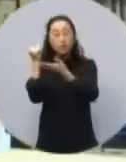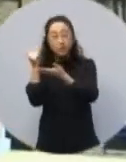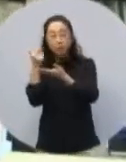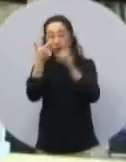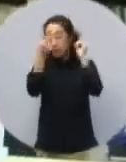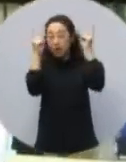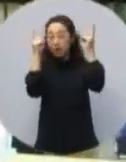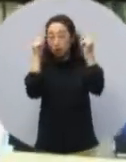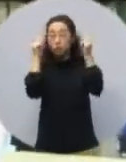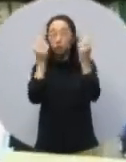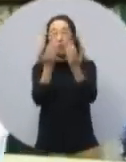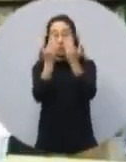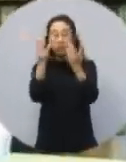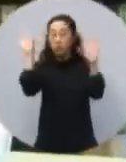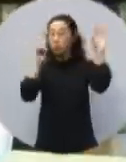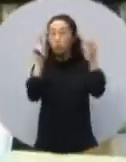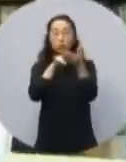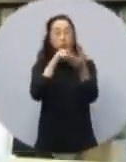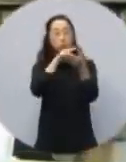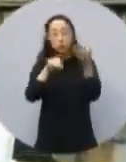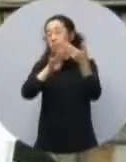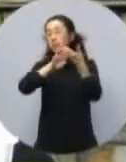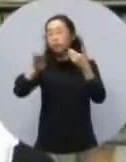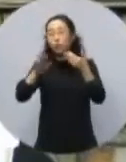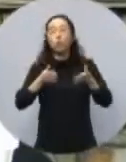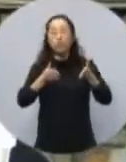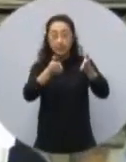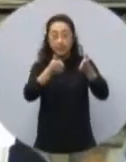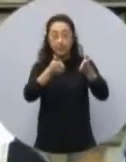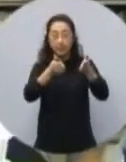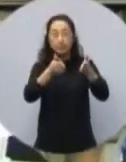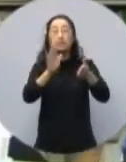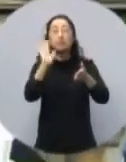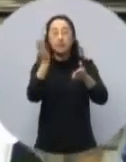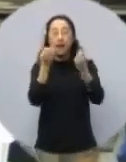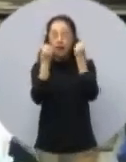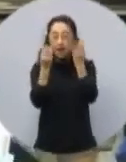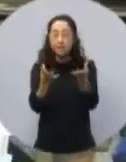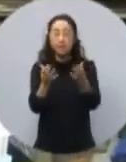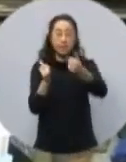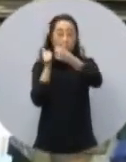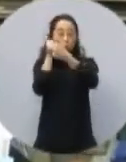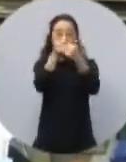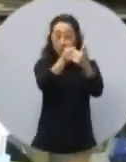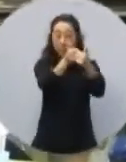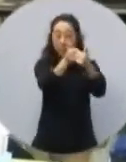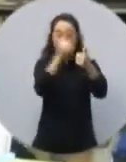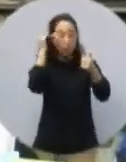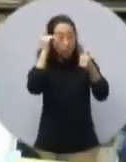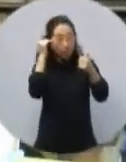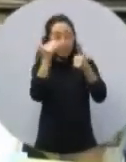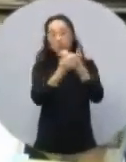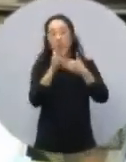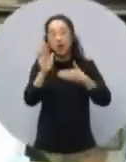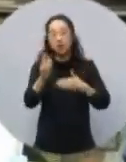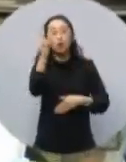攻していた情報処理とは違う道に進んだわけですが、新たな挑戦には困ったこともあったようです